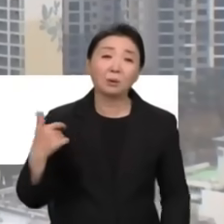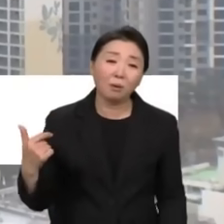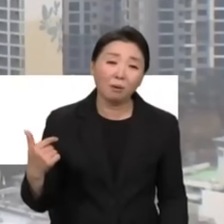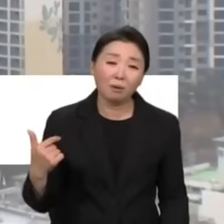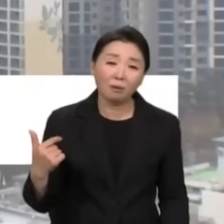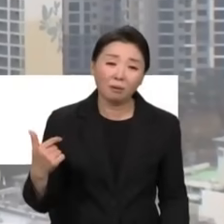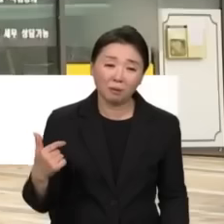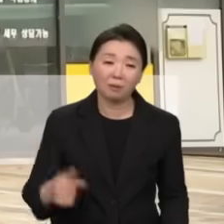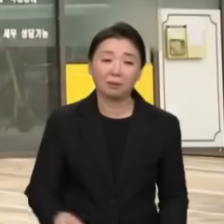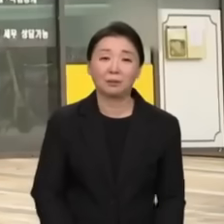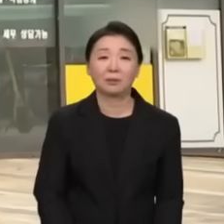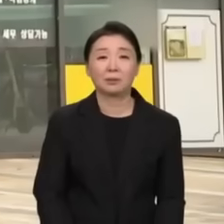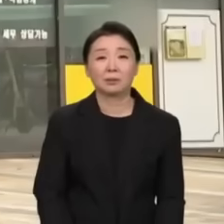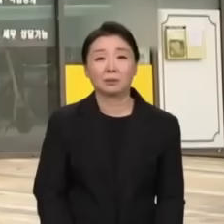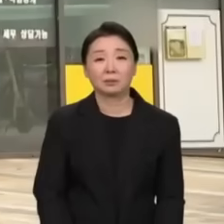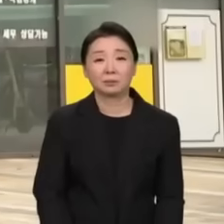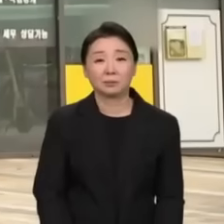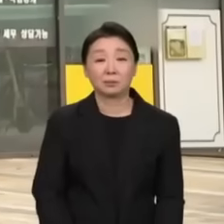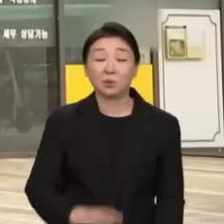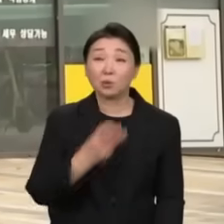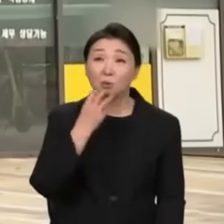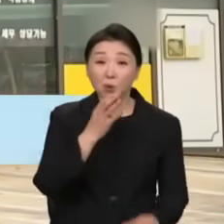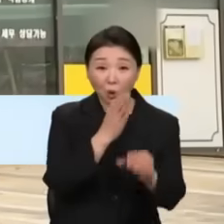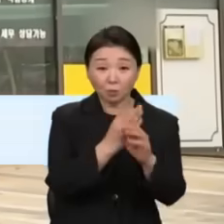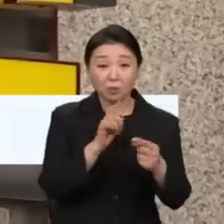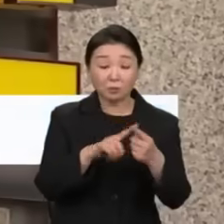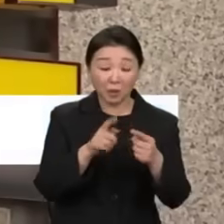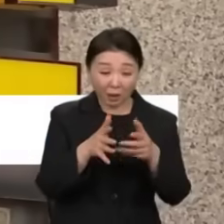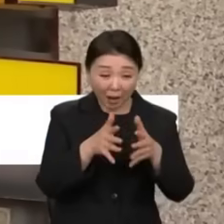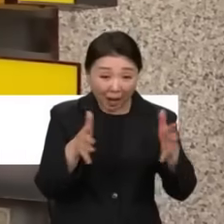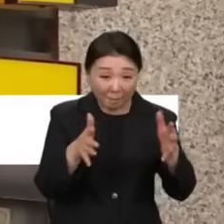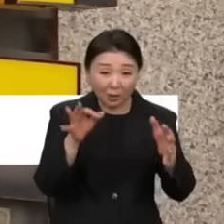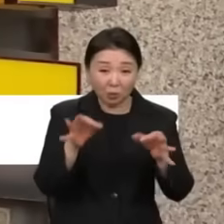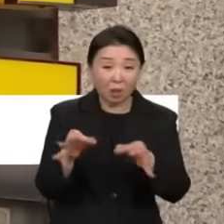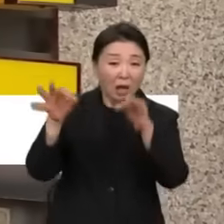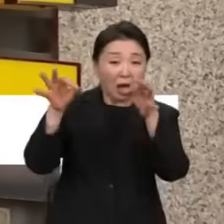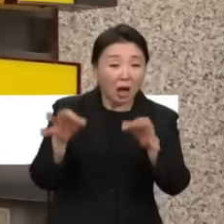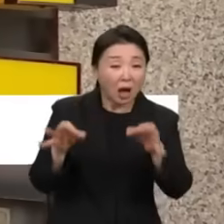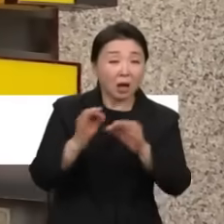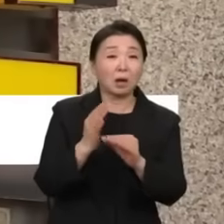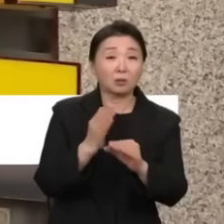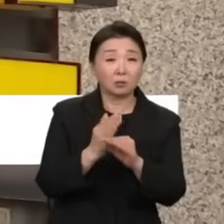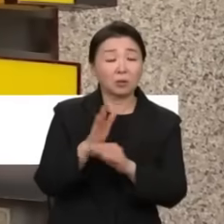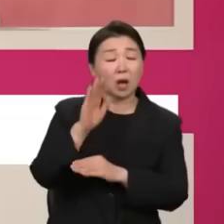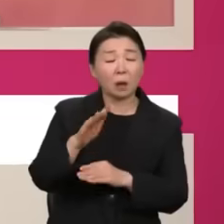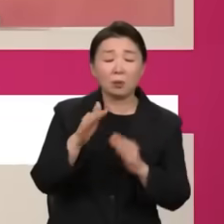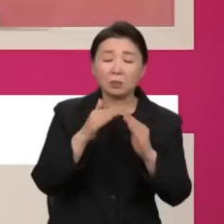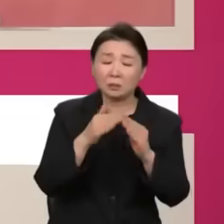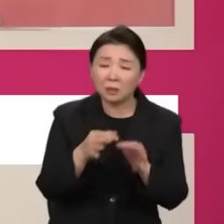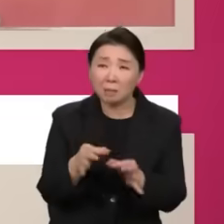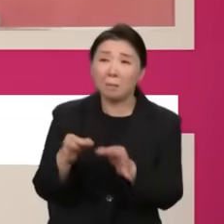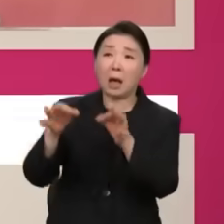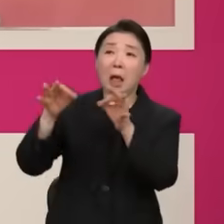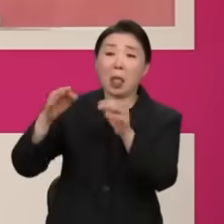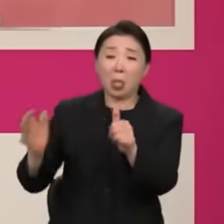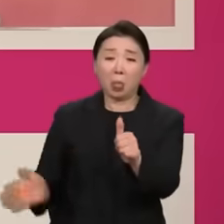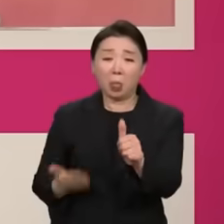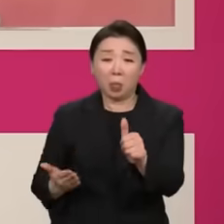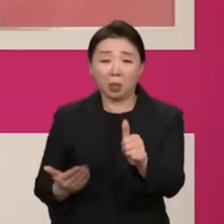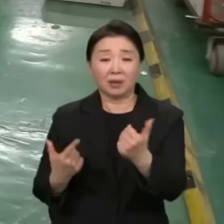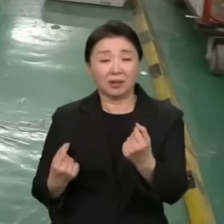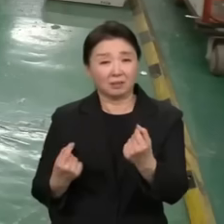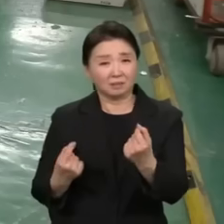사는 사람들은. 최근 서울을 중심으로 아파트 값이 들썩이는 상황에서 앞으로 집값 상승을 부추길 거란 우려도